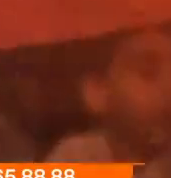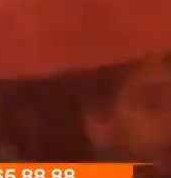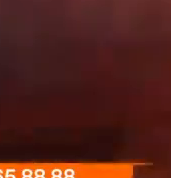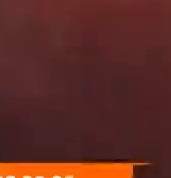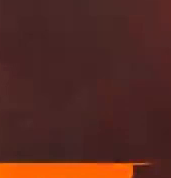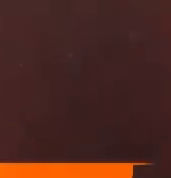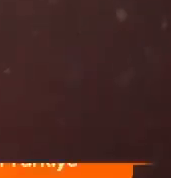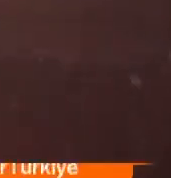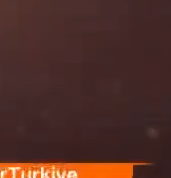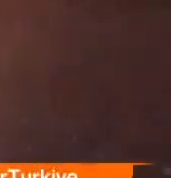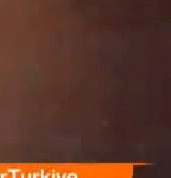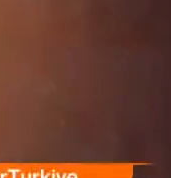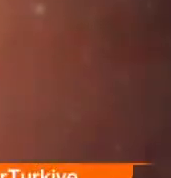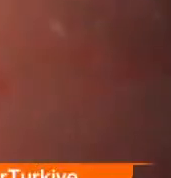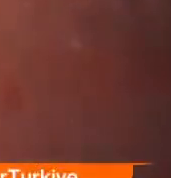Korkma!